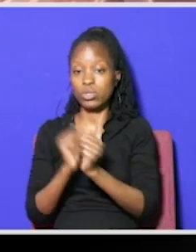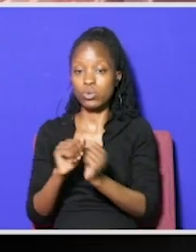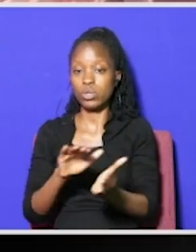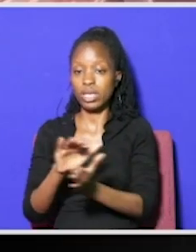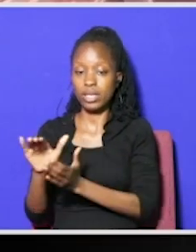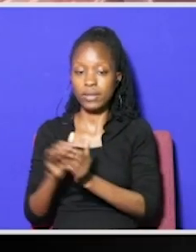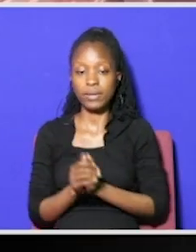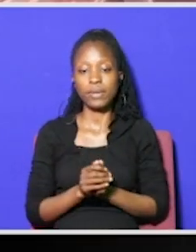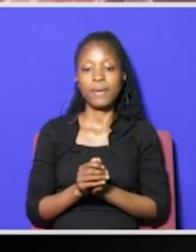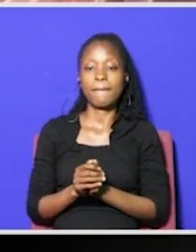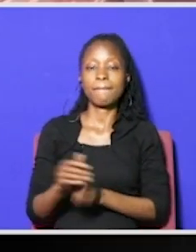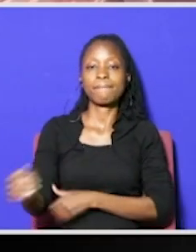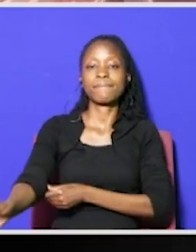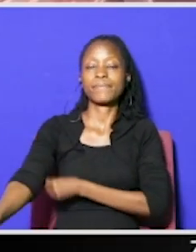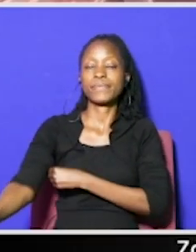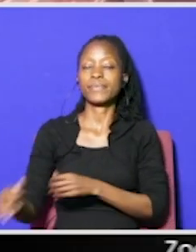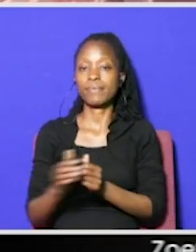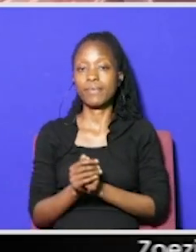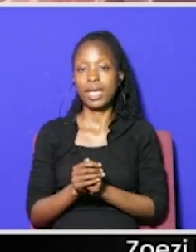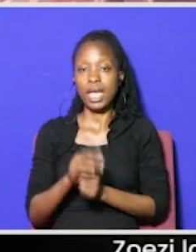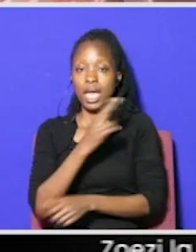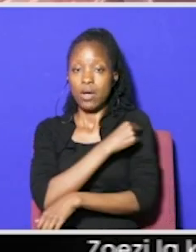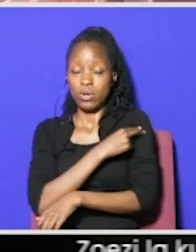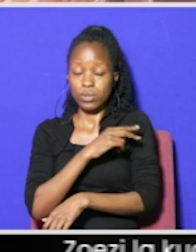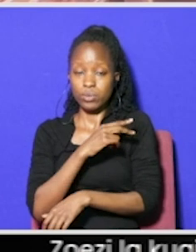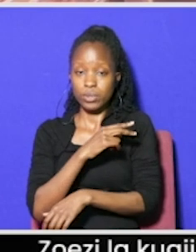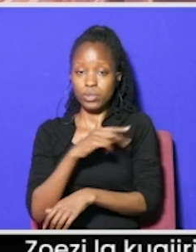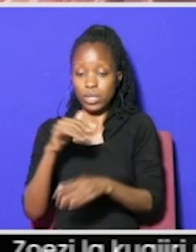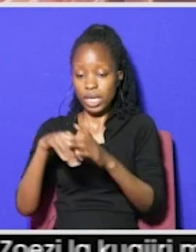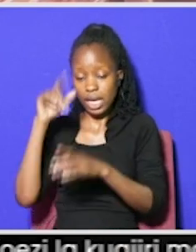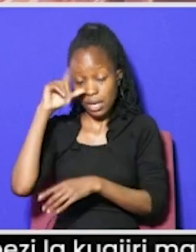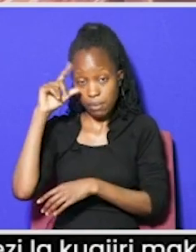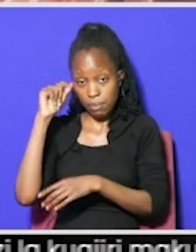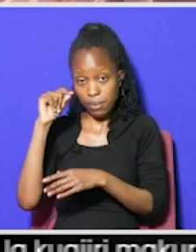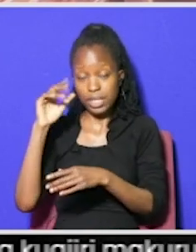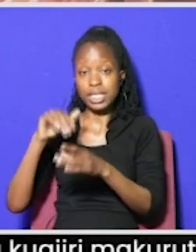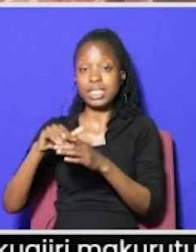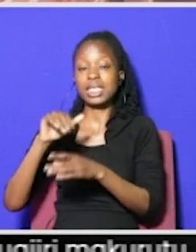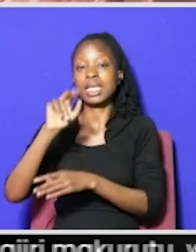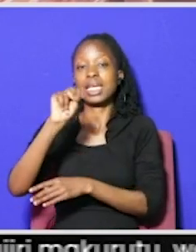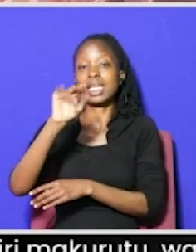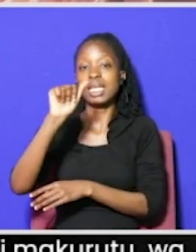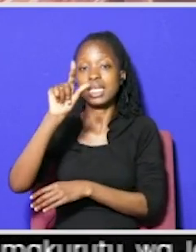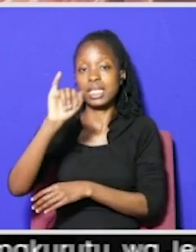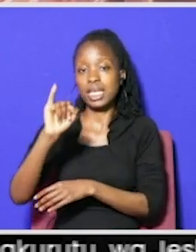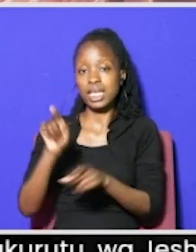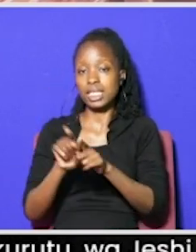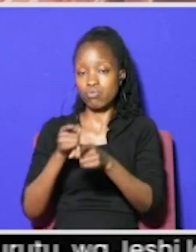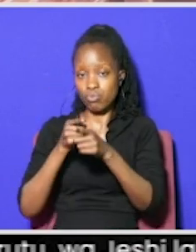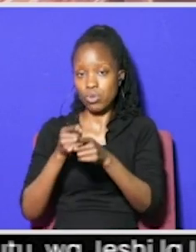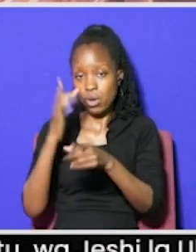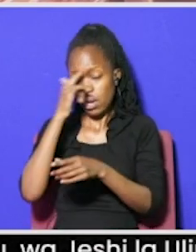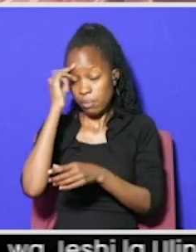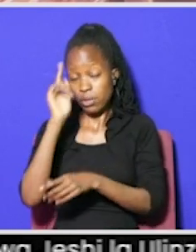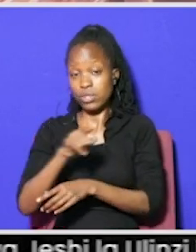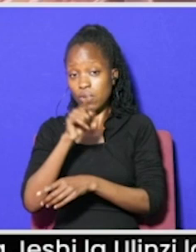Tukisalia katika kaunti ya Mombasa, bado ni kwamba hospitali moja kutoka eneo bunge la Nyali inashtumiwa kwa utepetevu